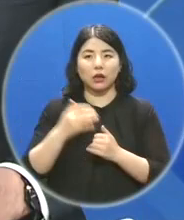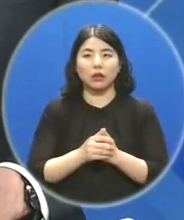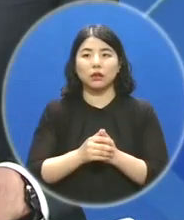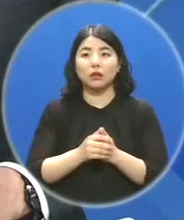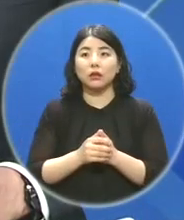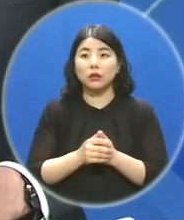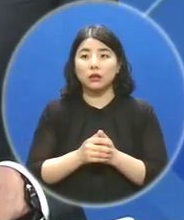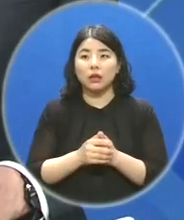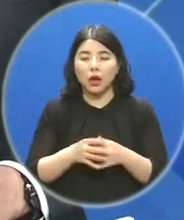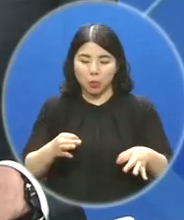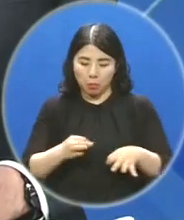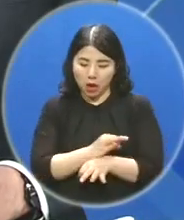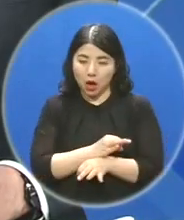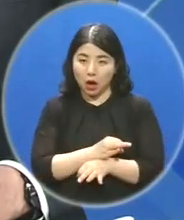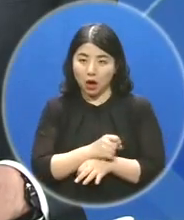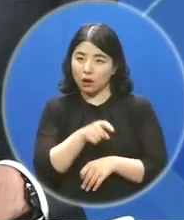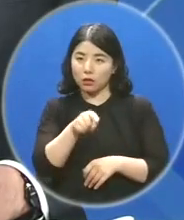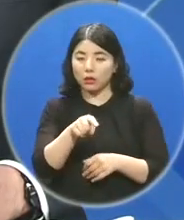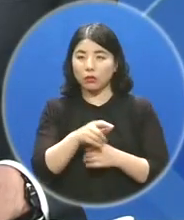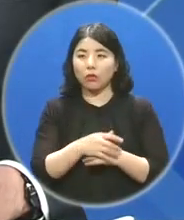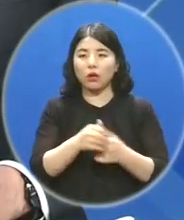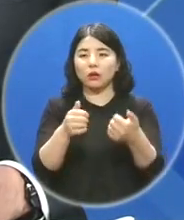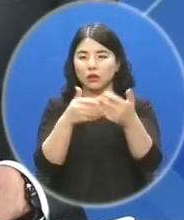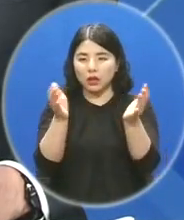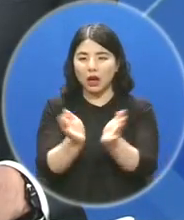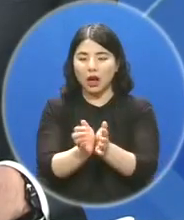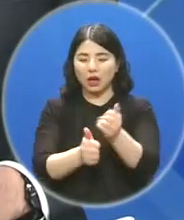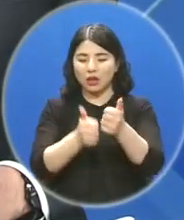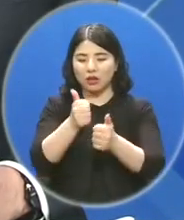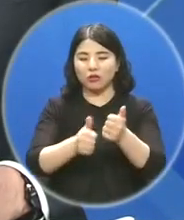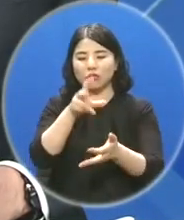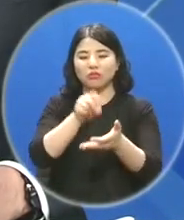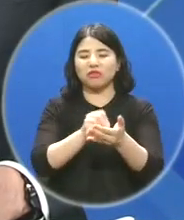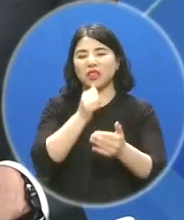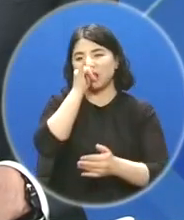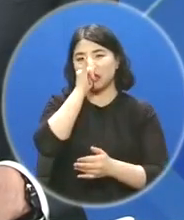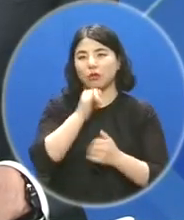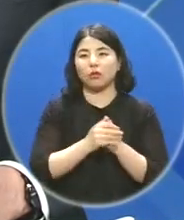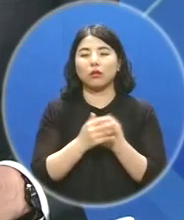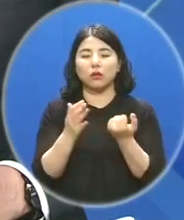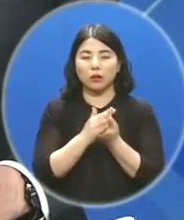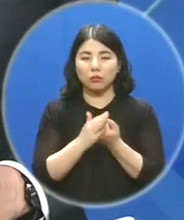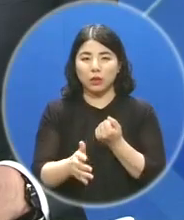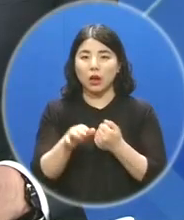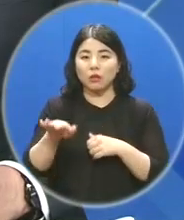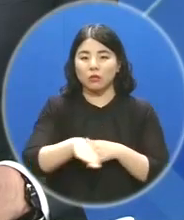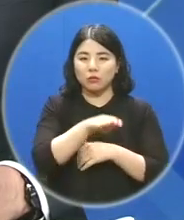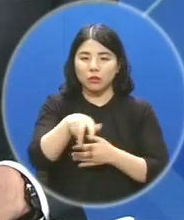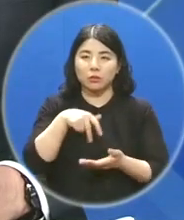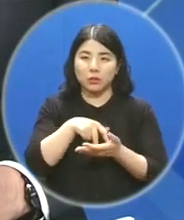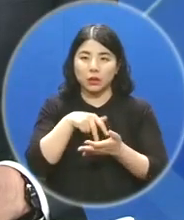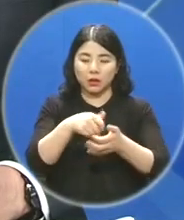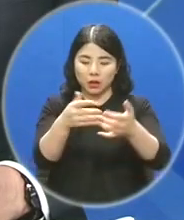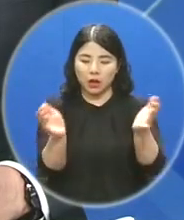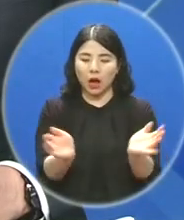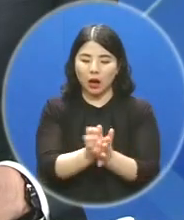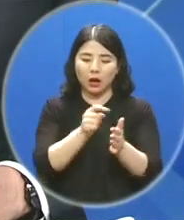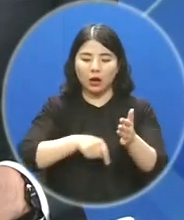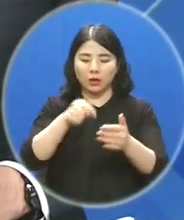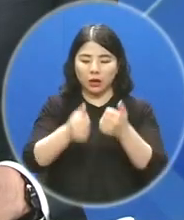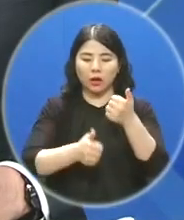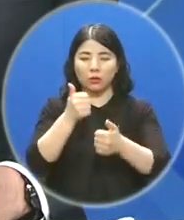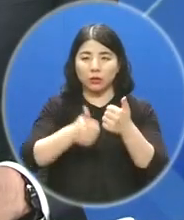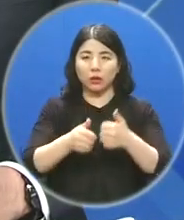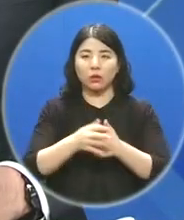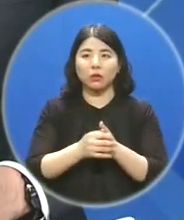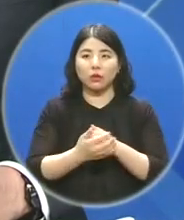뭐죠? 금품 수수죠. 네네. 그 건은 당내 경선상에서 이제 문제가 있었던 거죠. 그래서 저희들도 이제 당내 경선, 이제 오늘도 이제 저희가